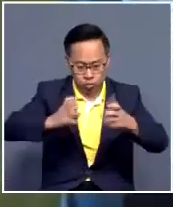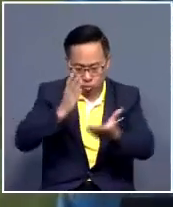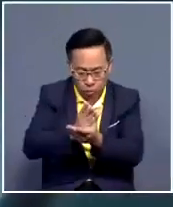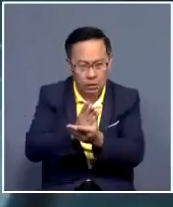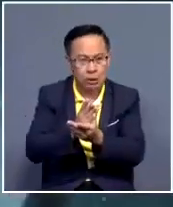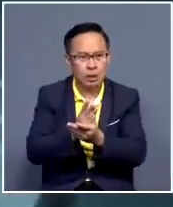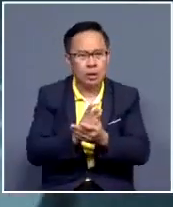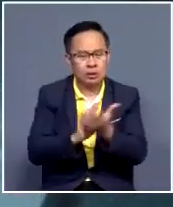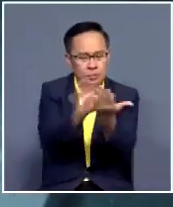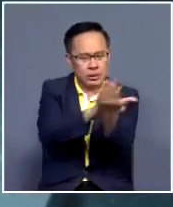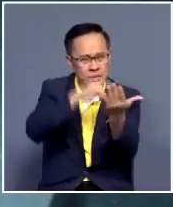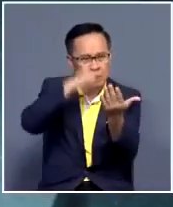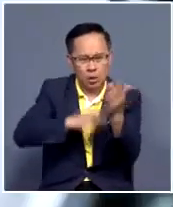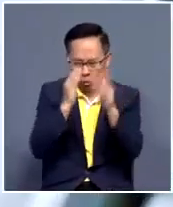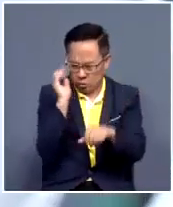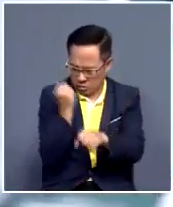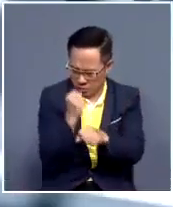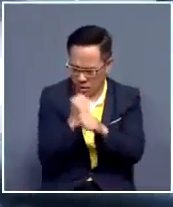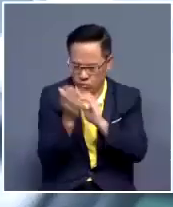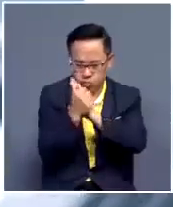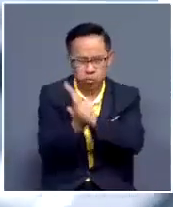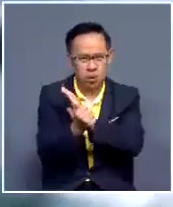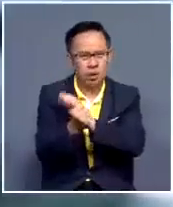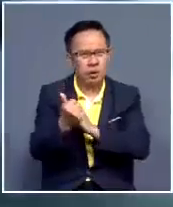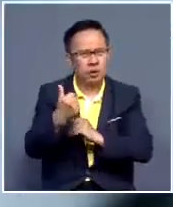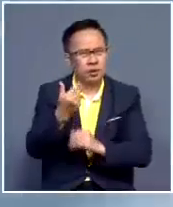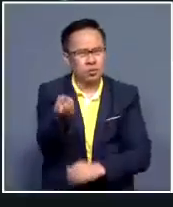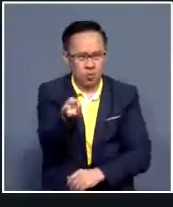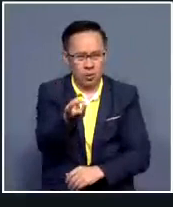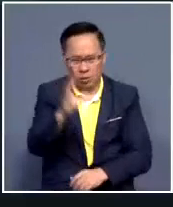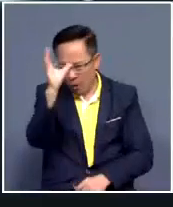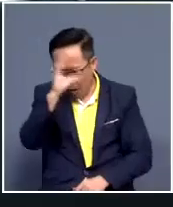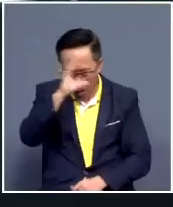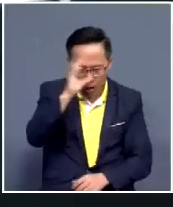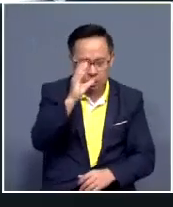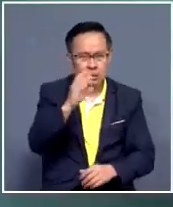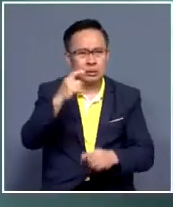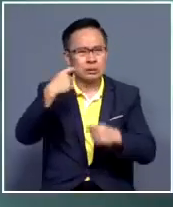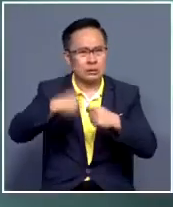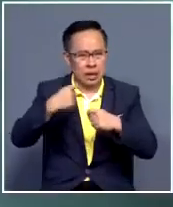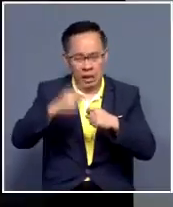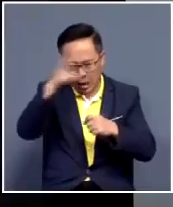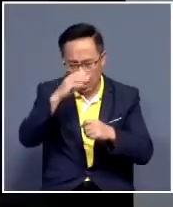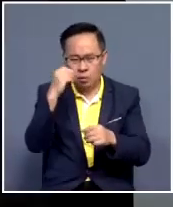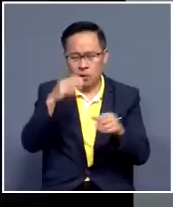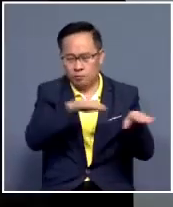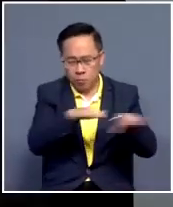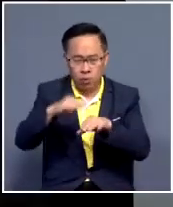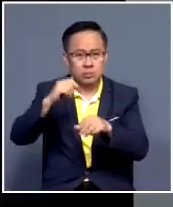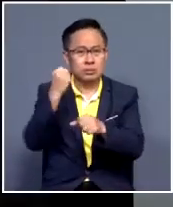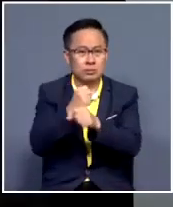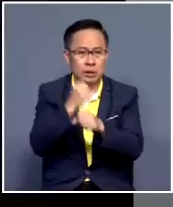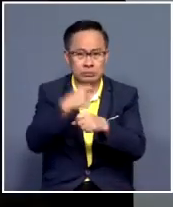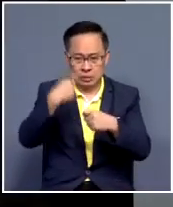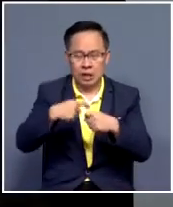ได้มีมากนักการที่ว่าจะไปสรรหาบุคลากรเหล่านี้มาเนี่ยแล้วมาพร้อมทำงานเลยเนี่ยมันเป็นเรื่องยากมากๆนี่คือ